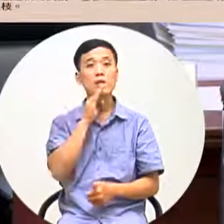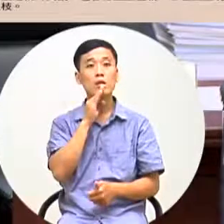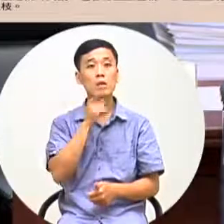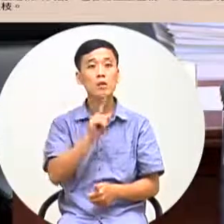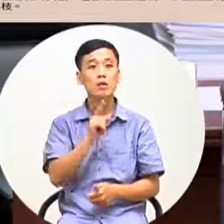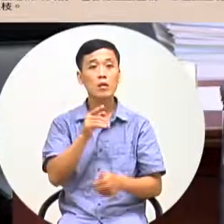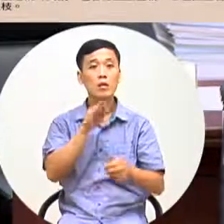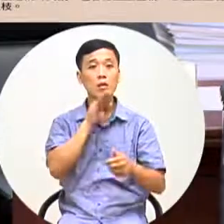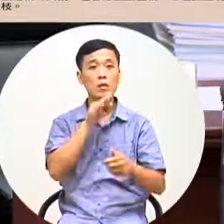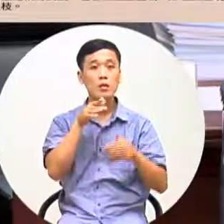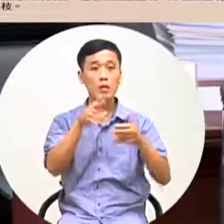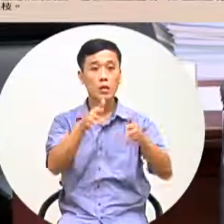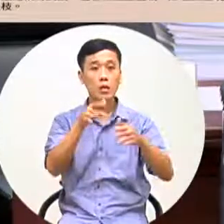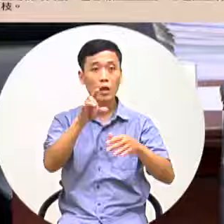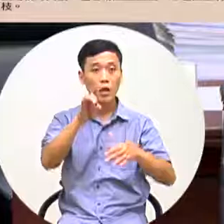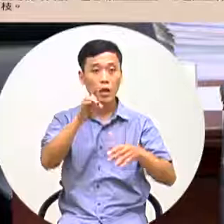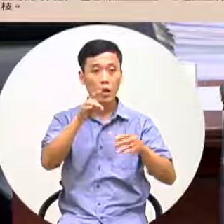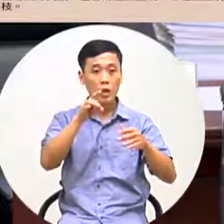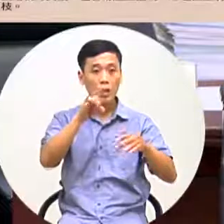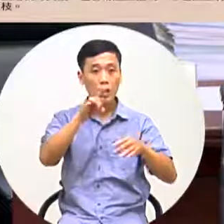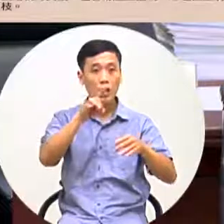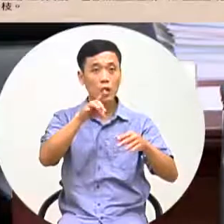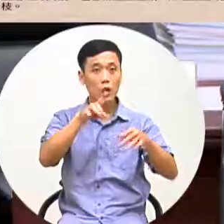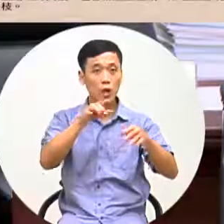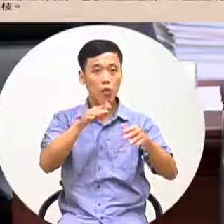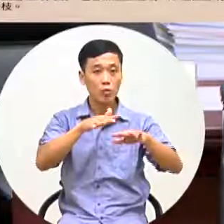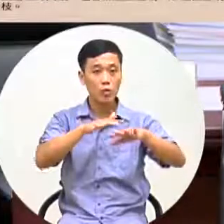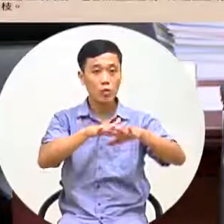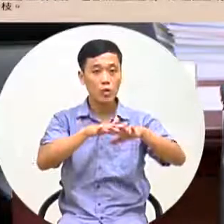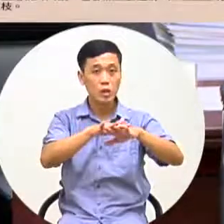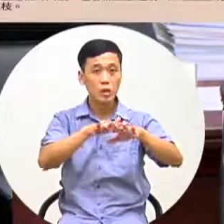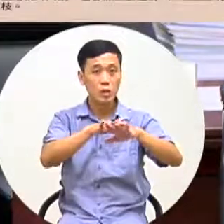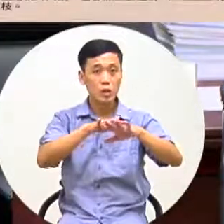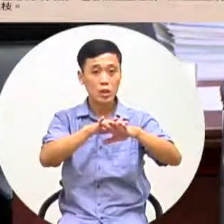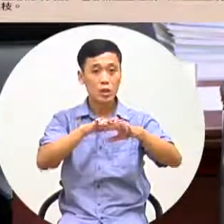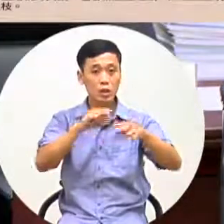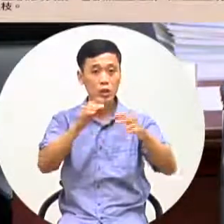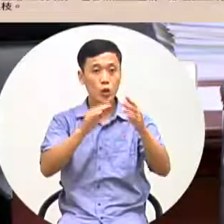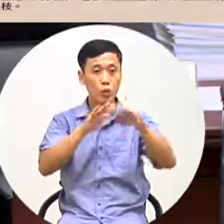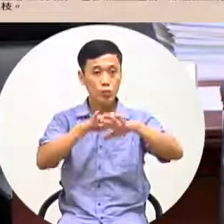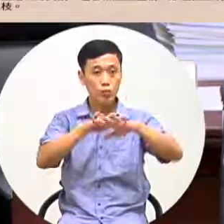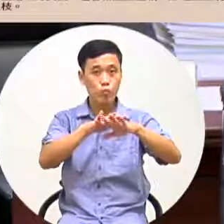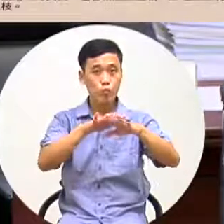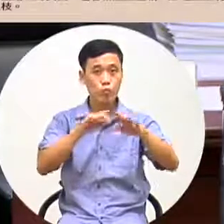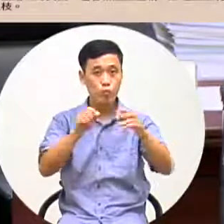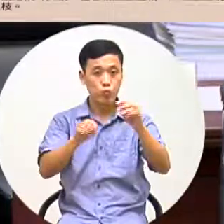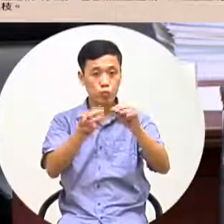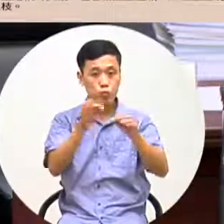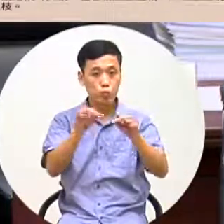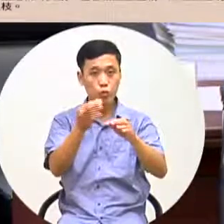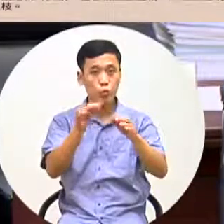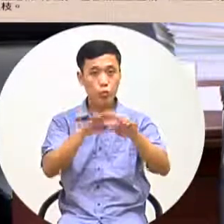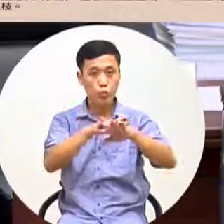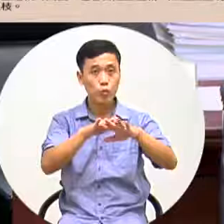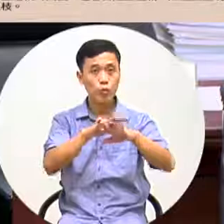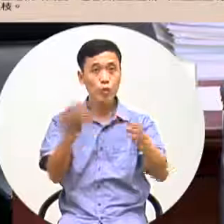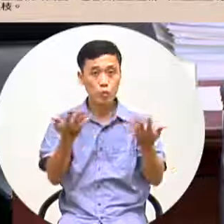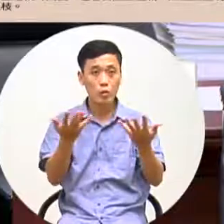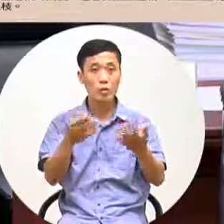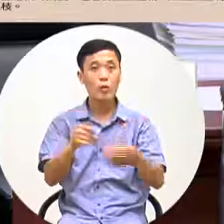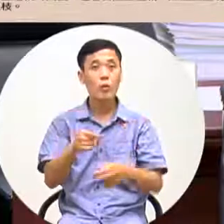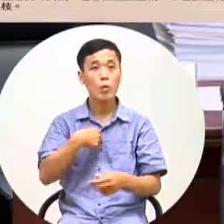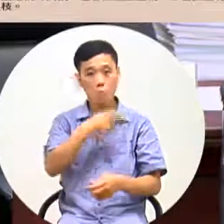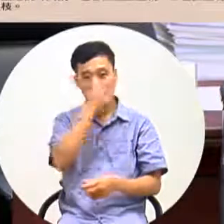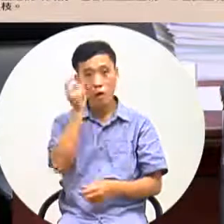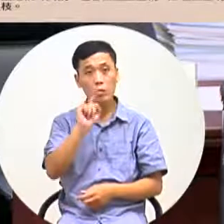题，但是如果哪一天要修剪也会有这种状况，所以我们从这些题目里头，那都会很说原来树的修剪